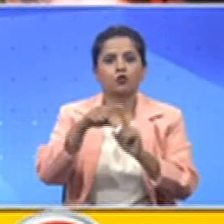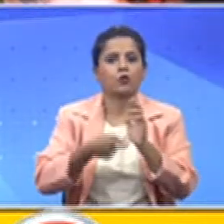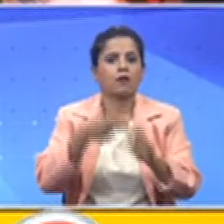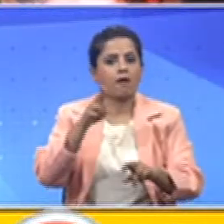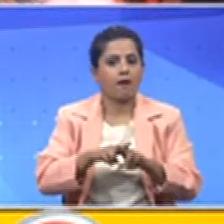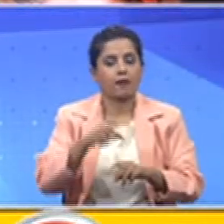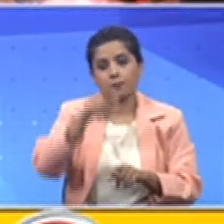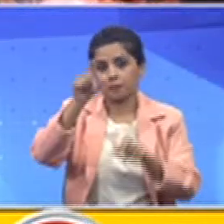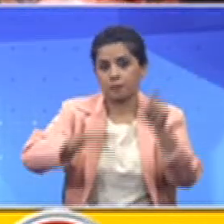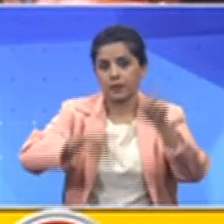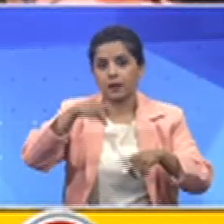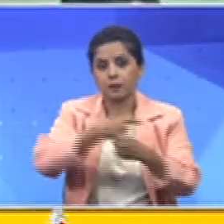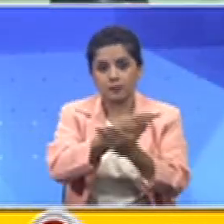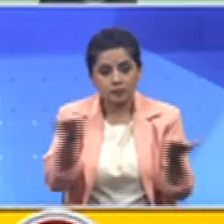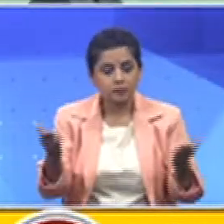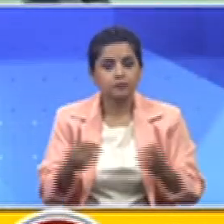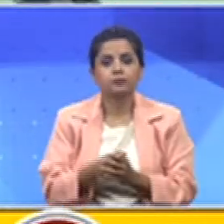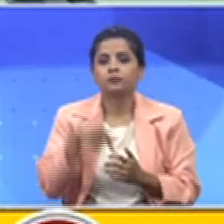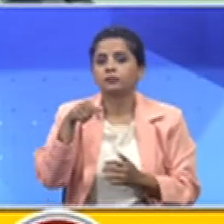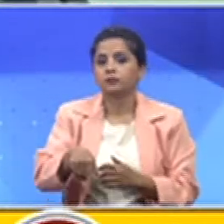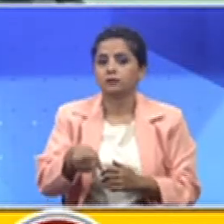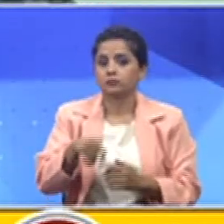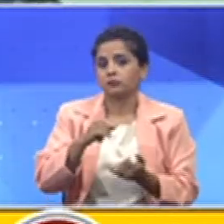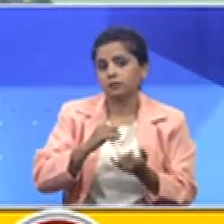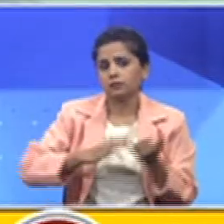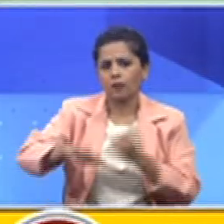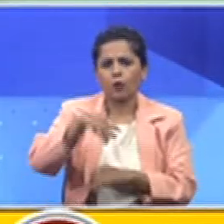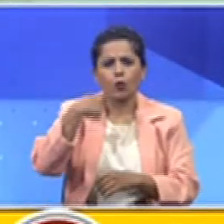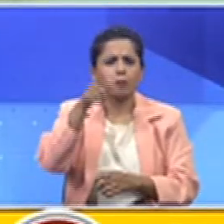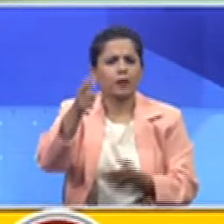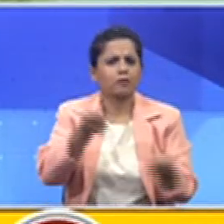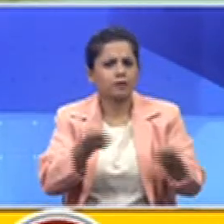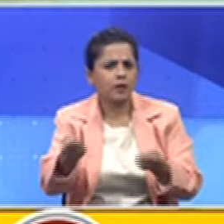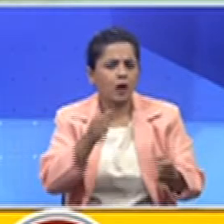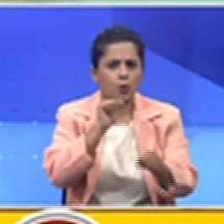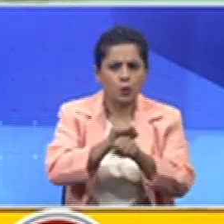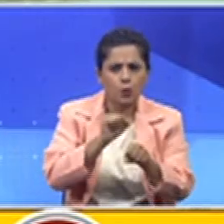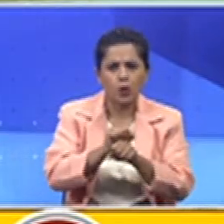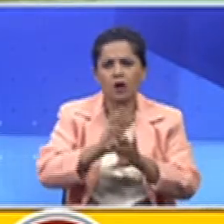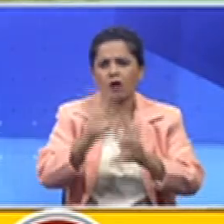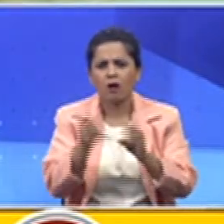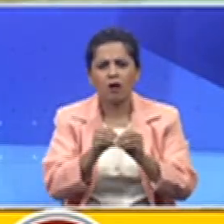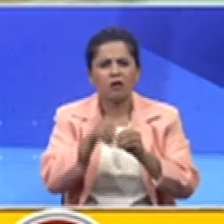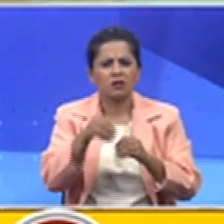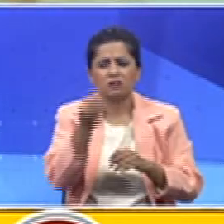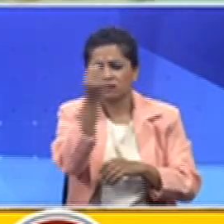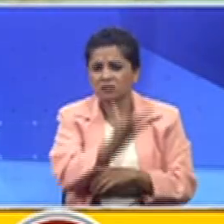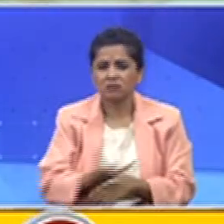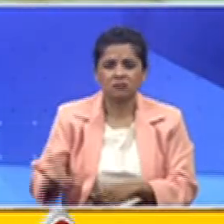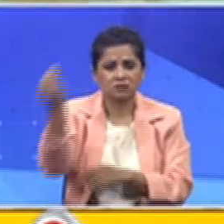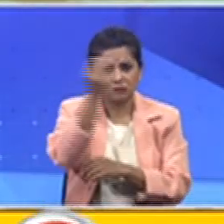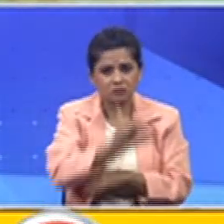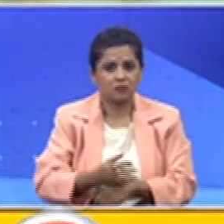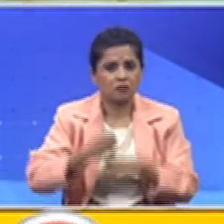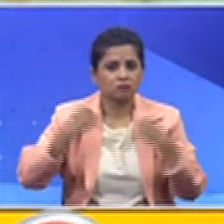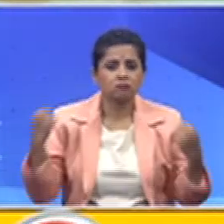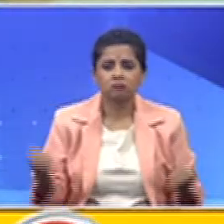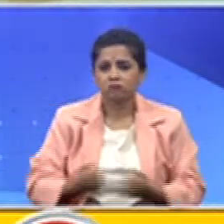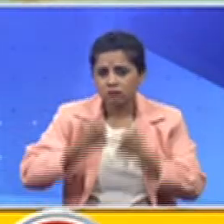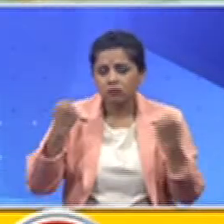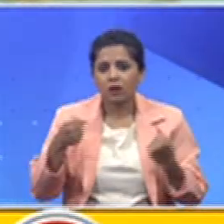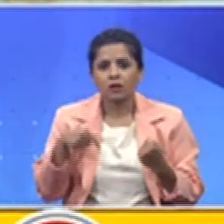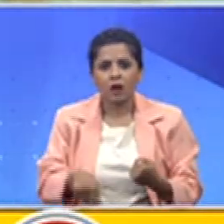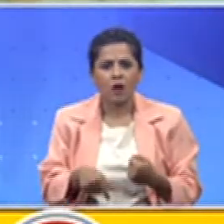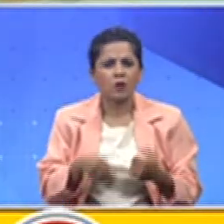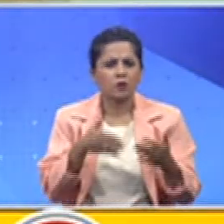ने, स्थानीय प्रशासन के लोगों ने दिन रात लगाकर ऐसी आपदाओं का